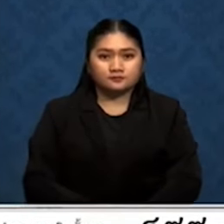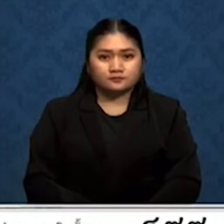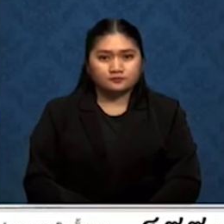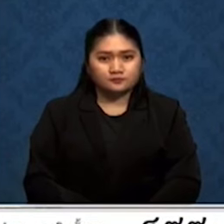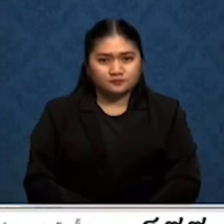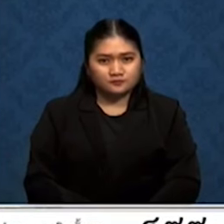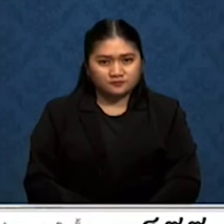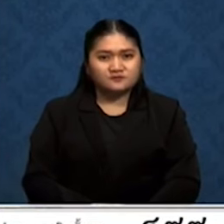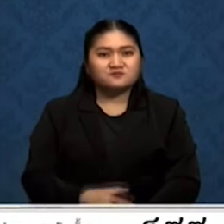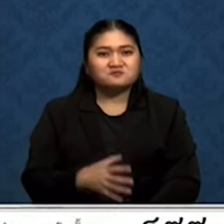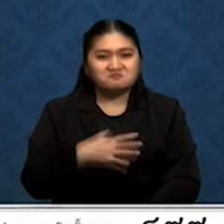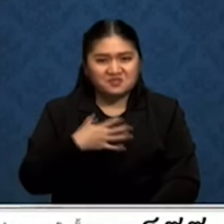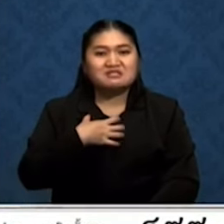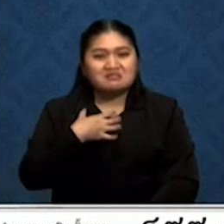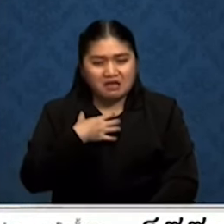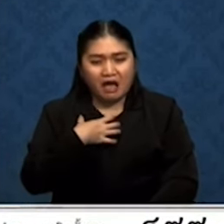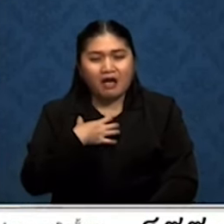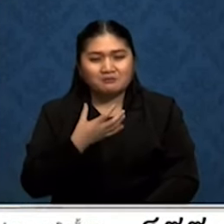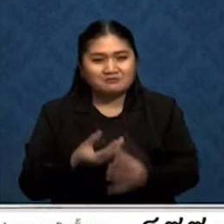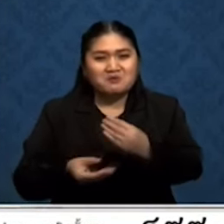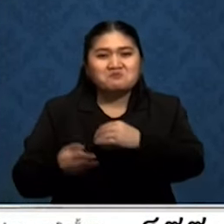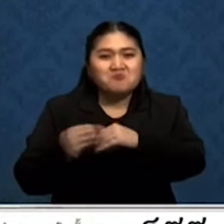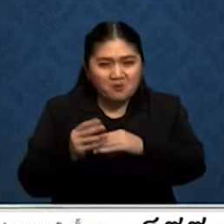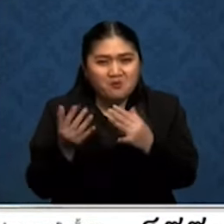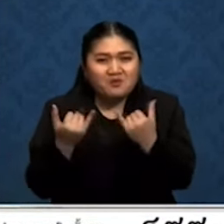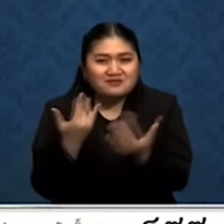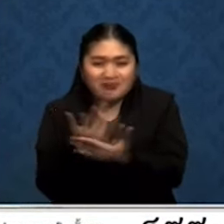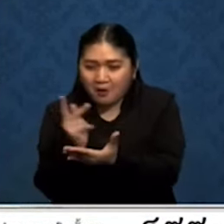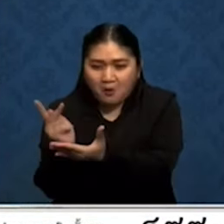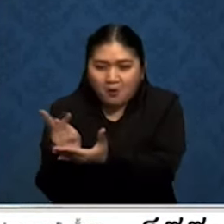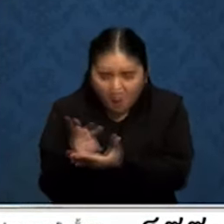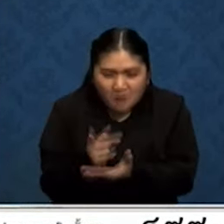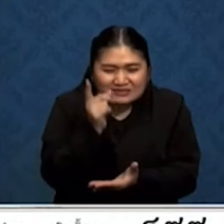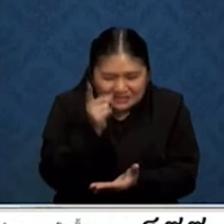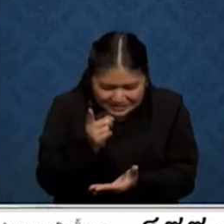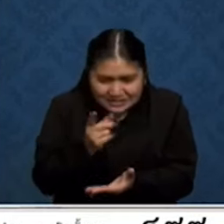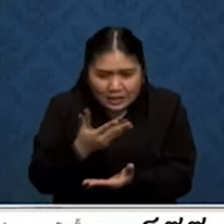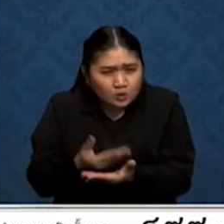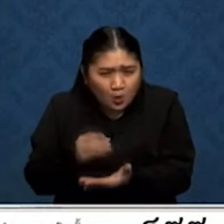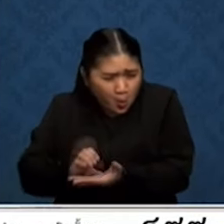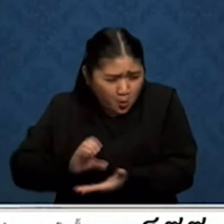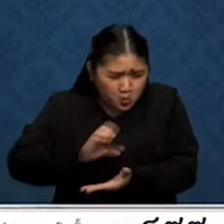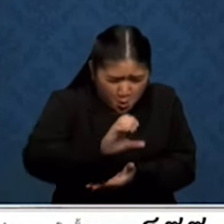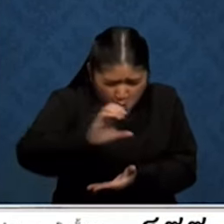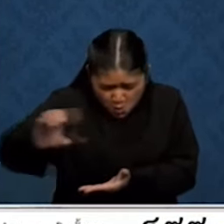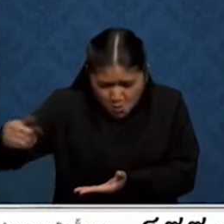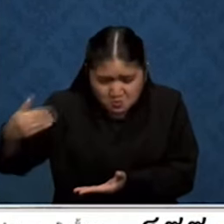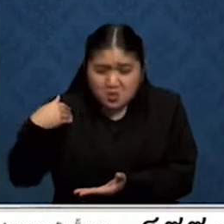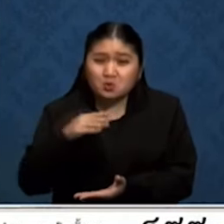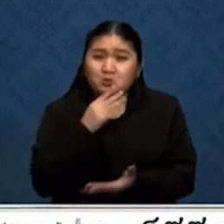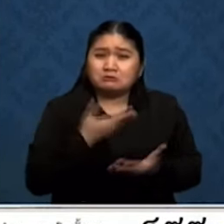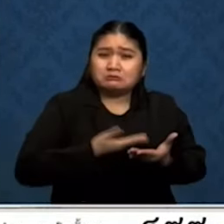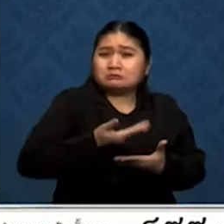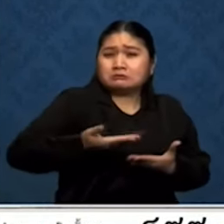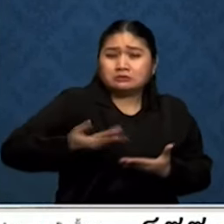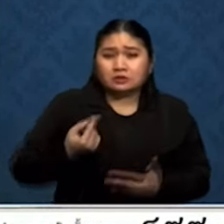ที่จะใส่ฟองสะบูให้เหนวเงินที่มาขอกู้วันนี้จริๆแลวเอไปลงทุนเยอะไม่ได้เอาไปบริโภคอย่างเดียว